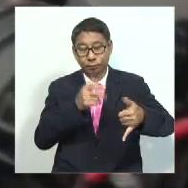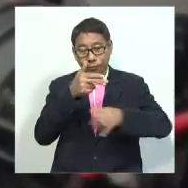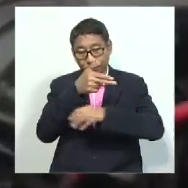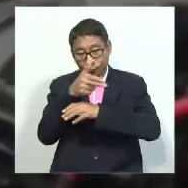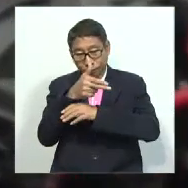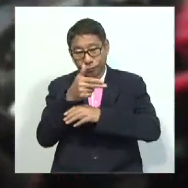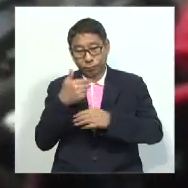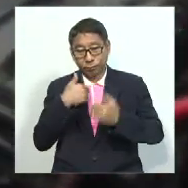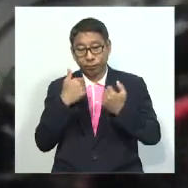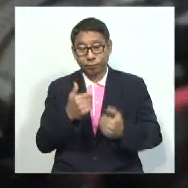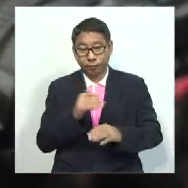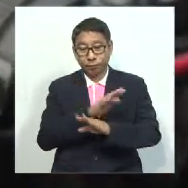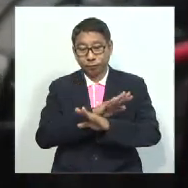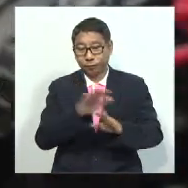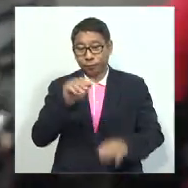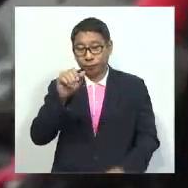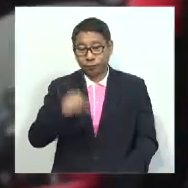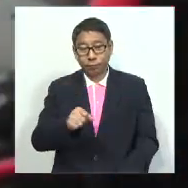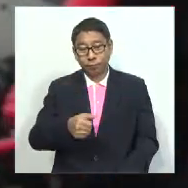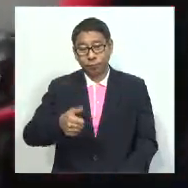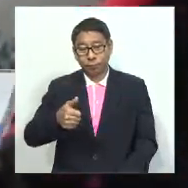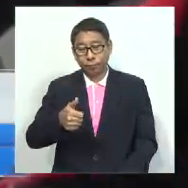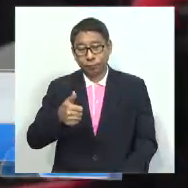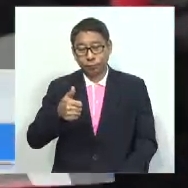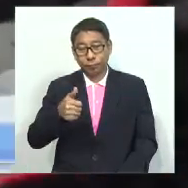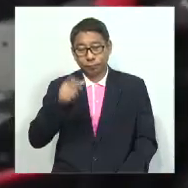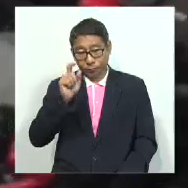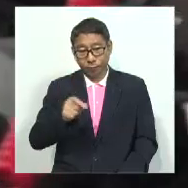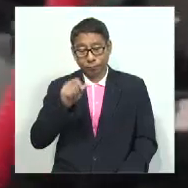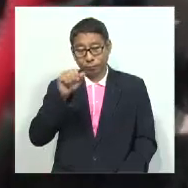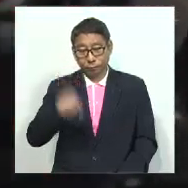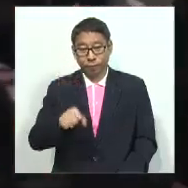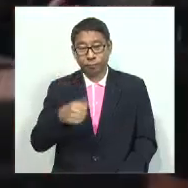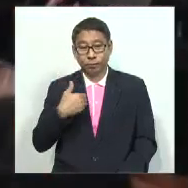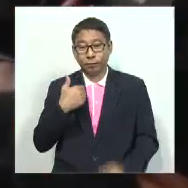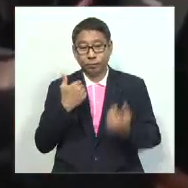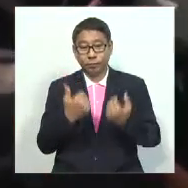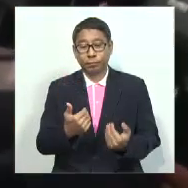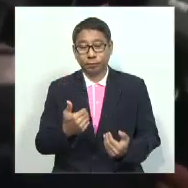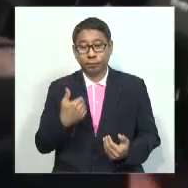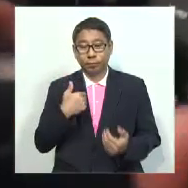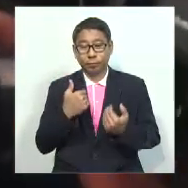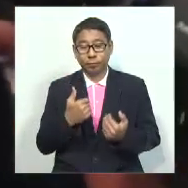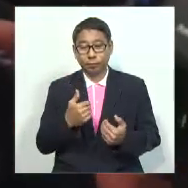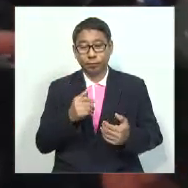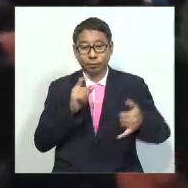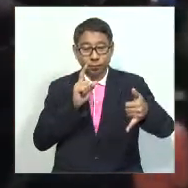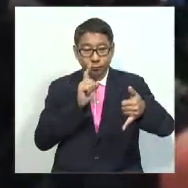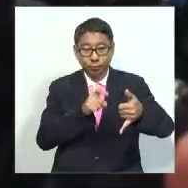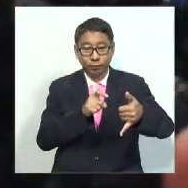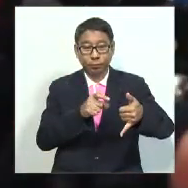ครับมันไม่ใช่ได้ไง เห็นว่ามีรายงานว่านำตัวมาสอบปากคำแล้ว1คนนี่จริงไหมครับท่าน